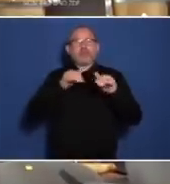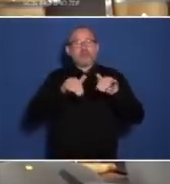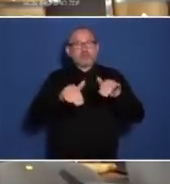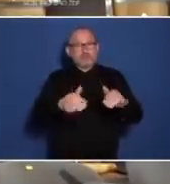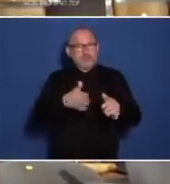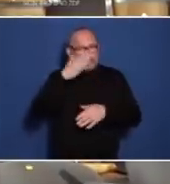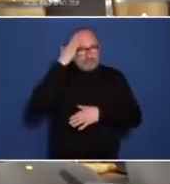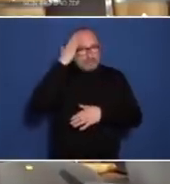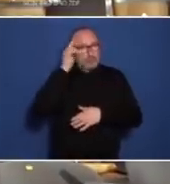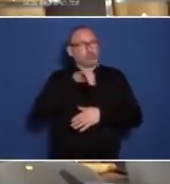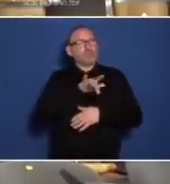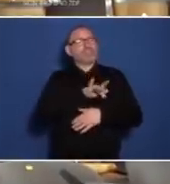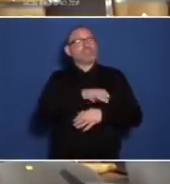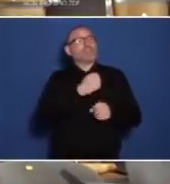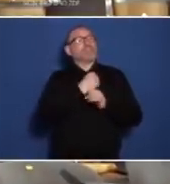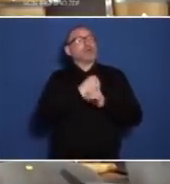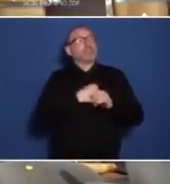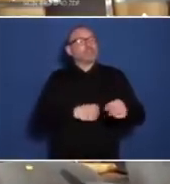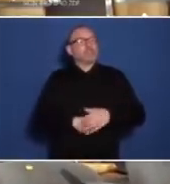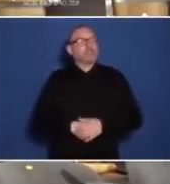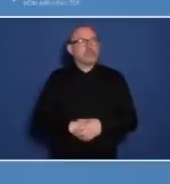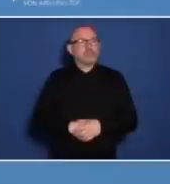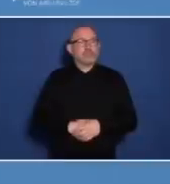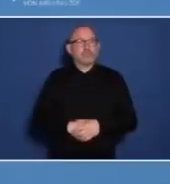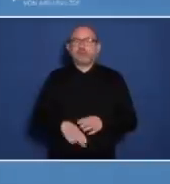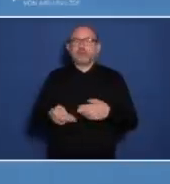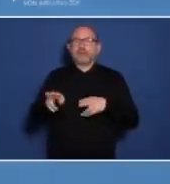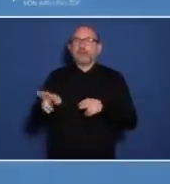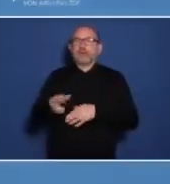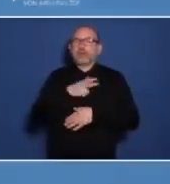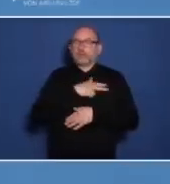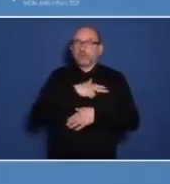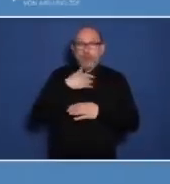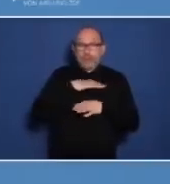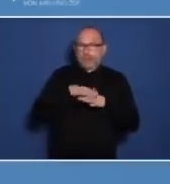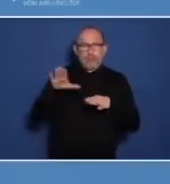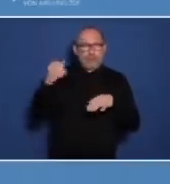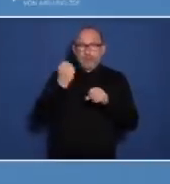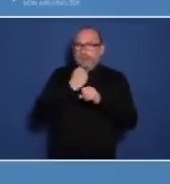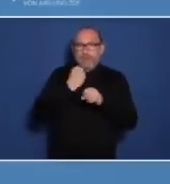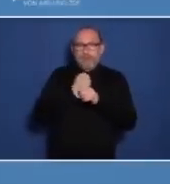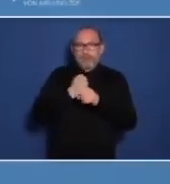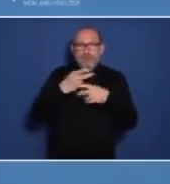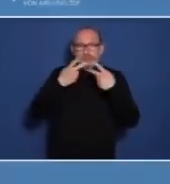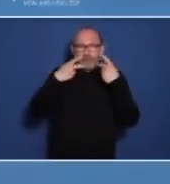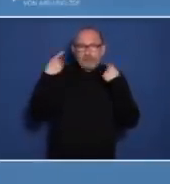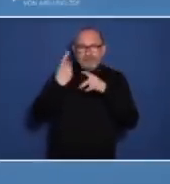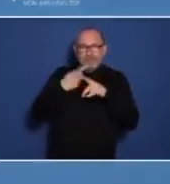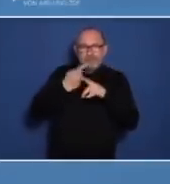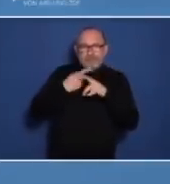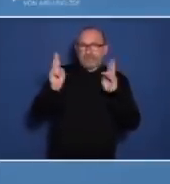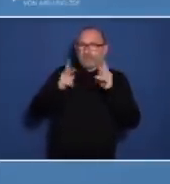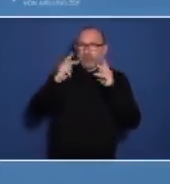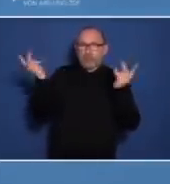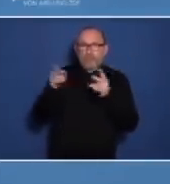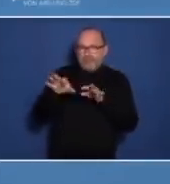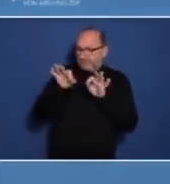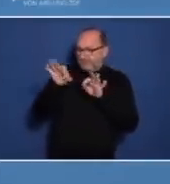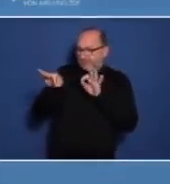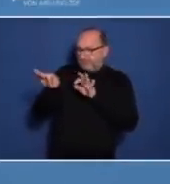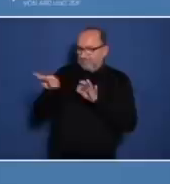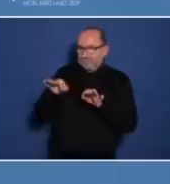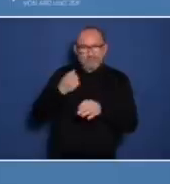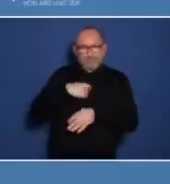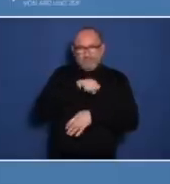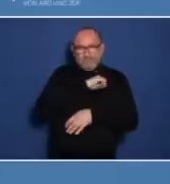Sie dagegen? Danke. Also wir haben keine Mitarbeiter, die jetzt Masken zählen, die irgendwo in der Umwelt landen. Das haben wir nicht. Würde auch nichts bringen. Unser Appell